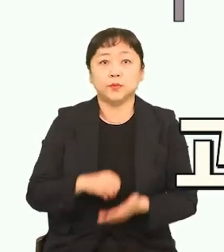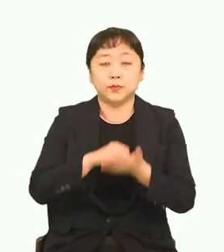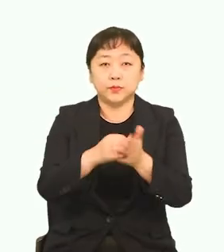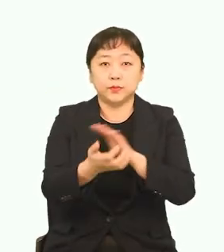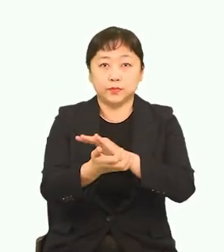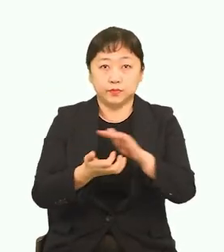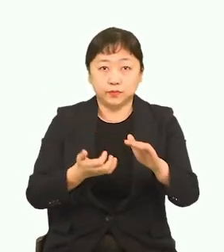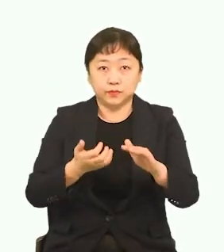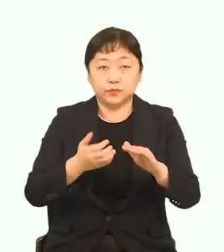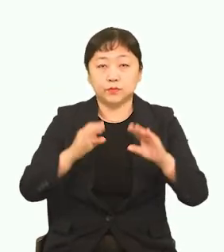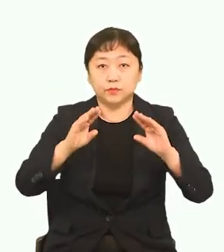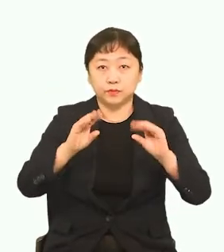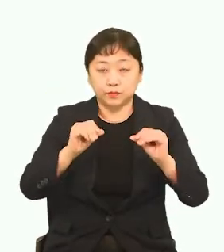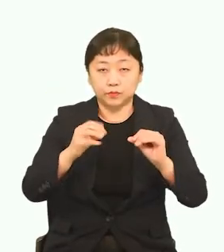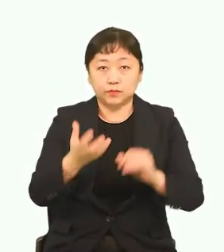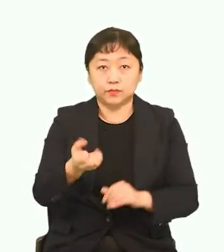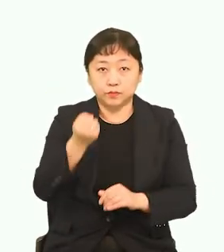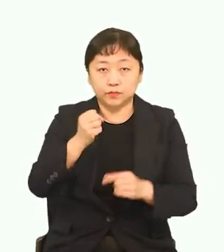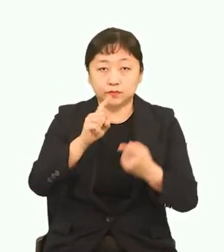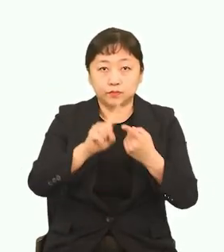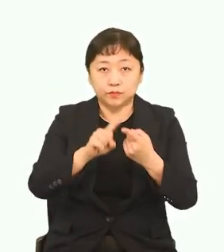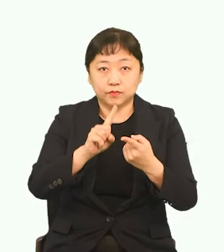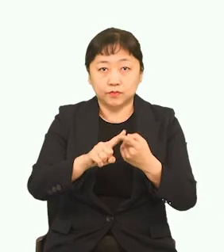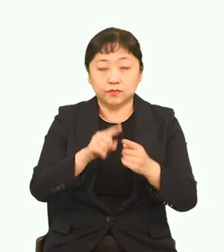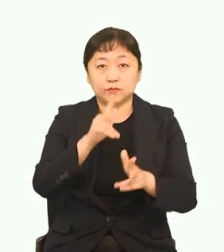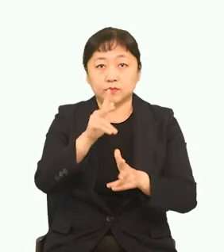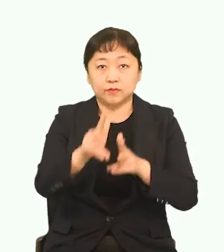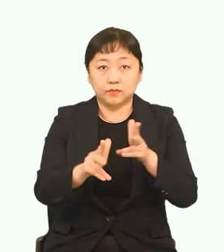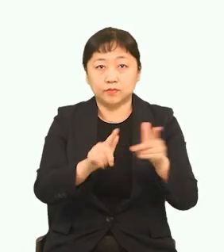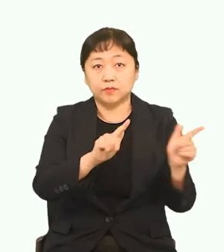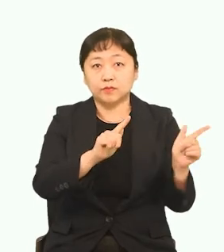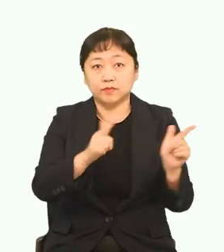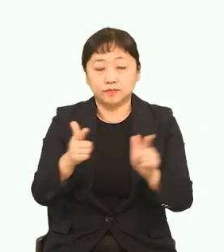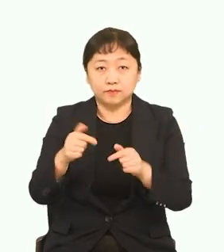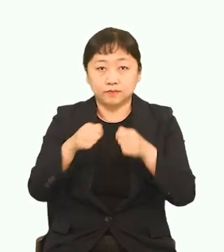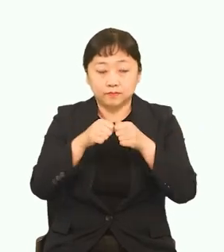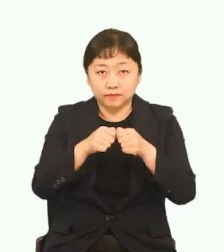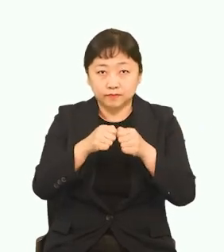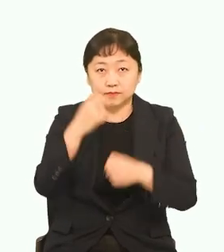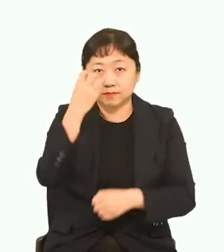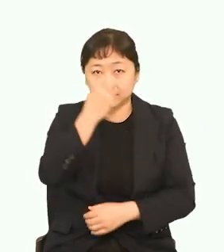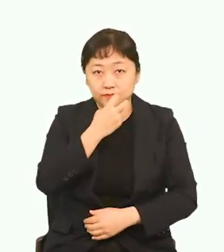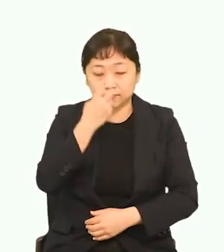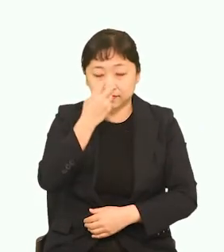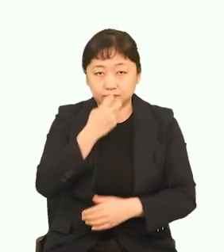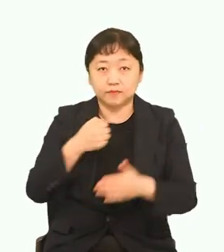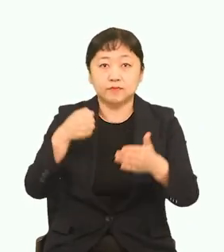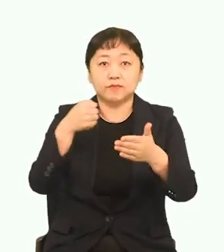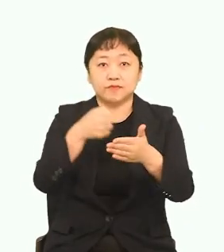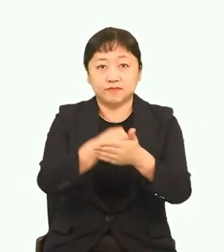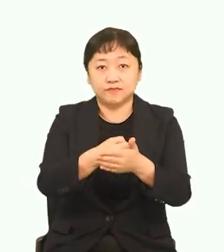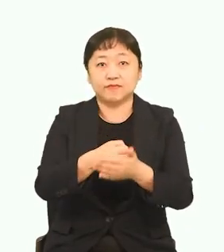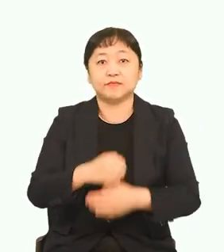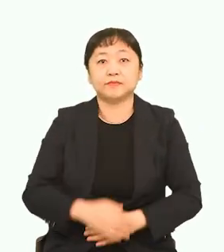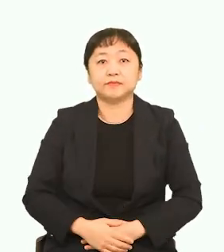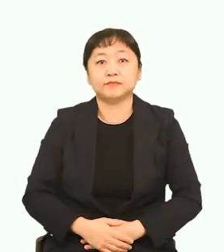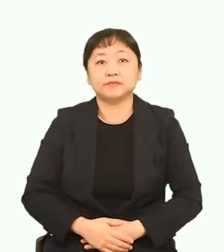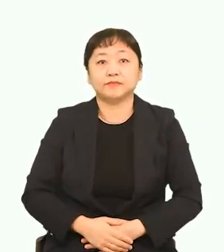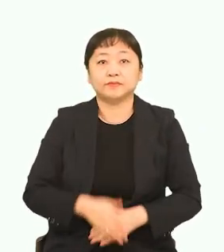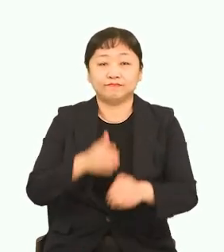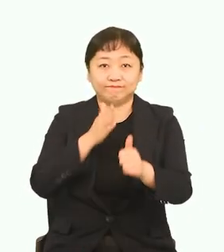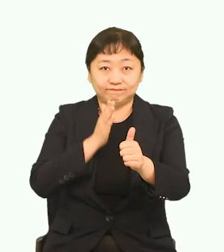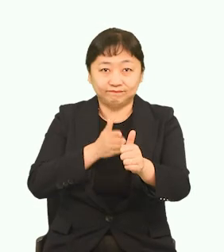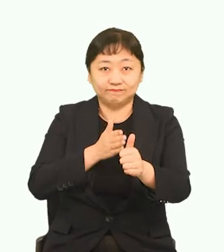돌아가므로 조합 가입 전 토지 소유권 확보, 사업 여건 등을 꼼꼼히 살펴보고 신중하게 결정하셔야 하는